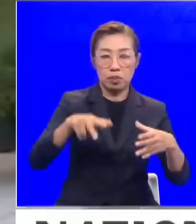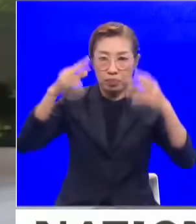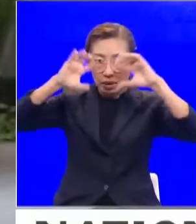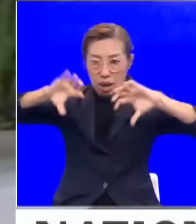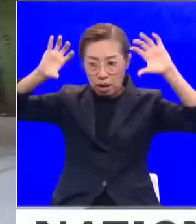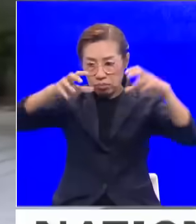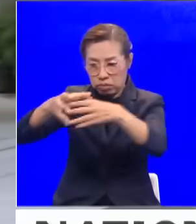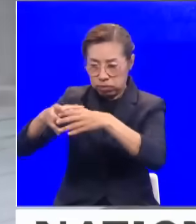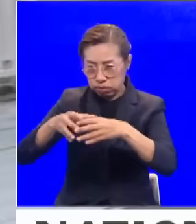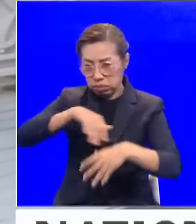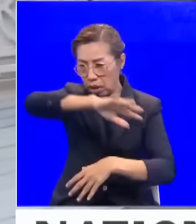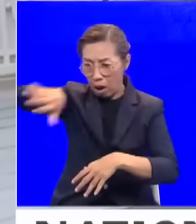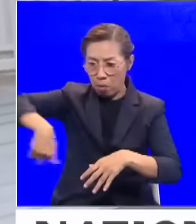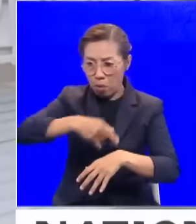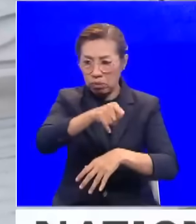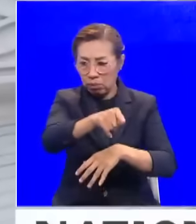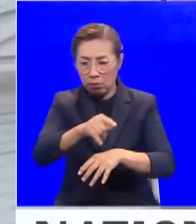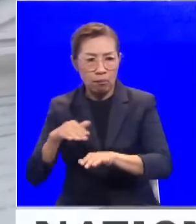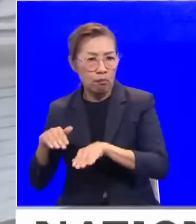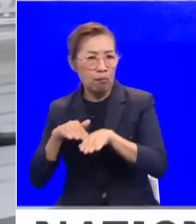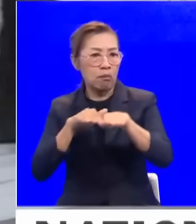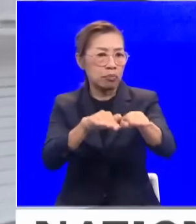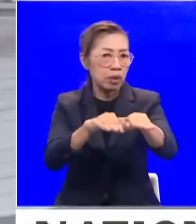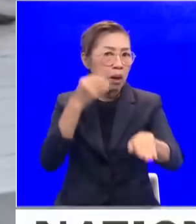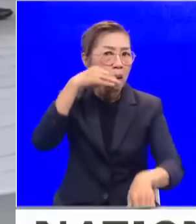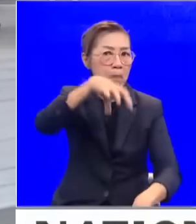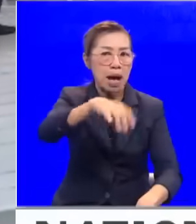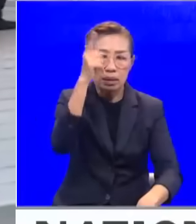ที่บ้านจันทร์ส่องล่าไปทำอะไรคะไปพบคุณทักษิณชินวัตรอดีตน